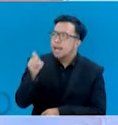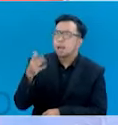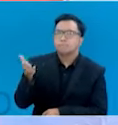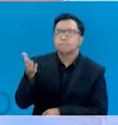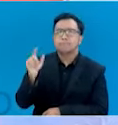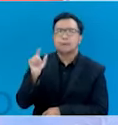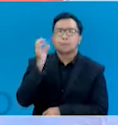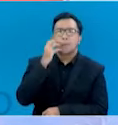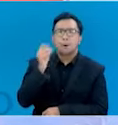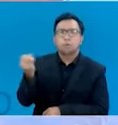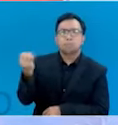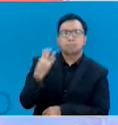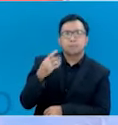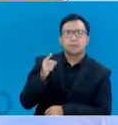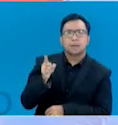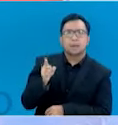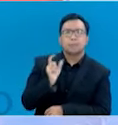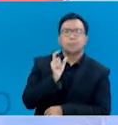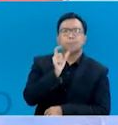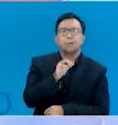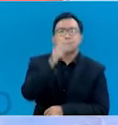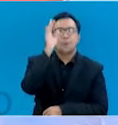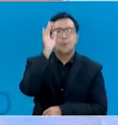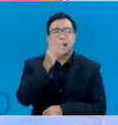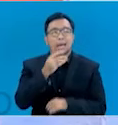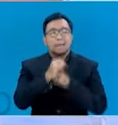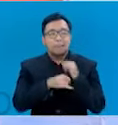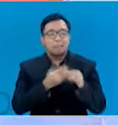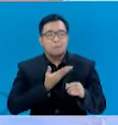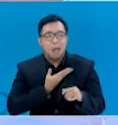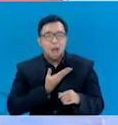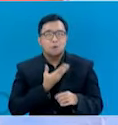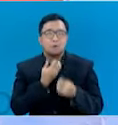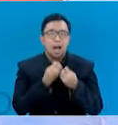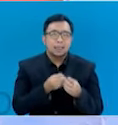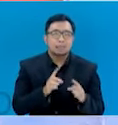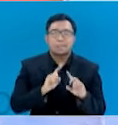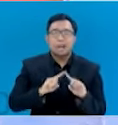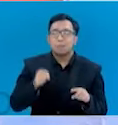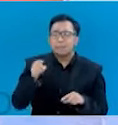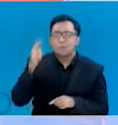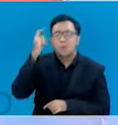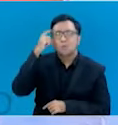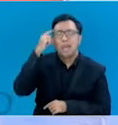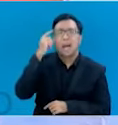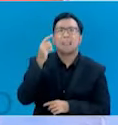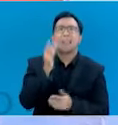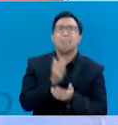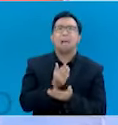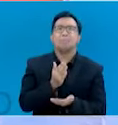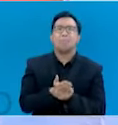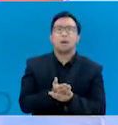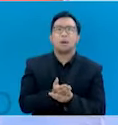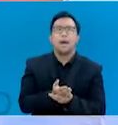Pranowo menanyakan ucapan Prabowo Subianto yang menyebut orang yang pengen internet gratis itu otaknya lamban. Hal ini